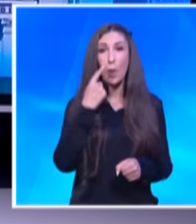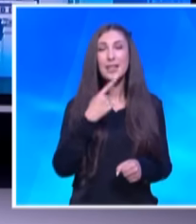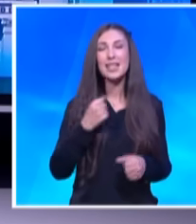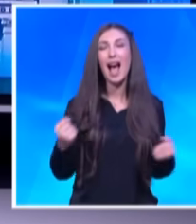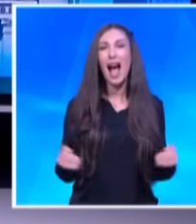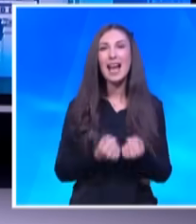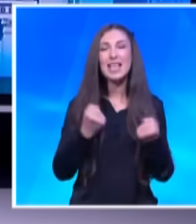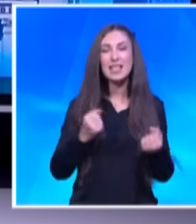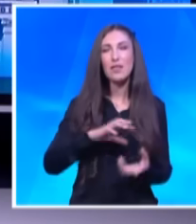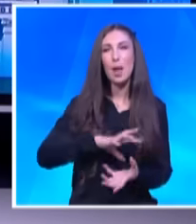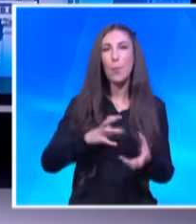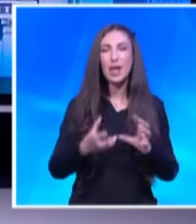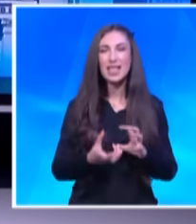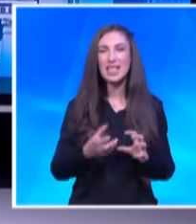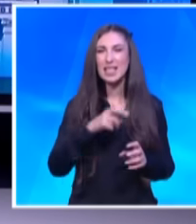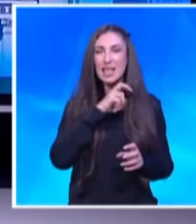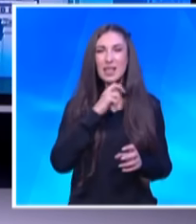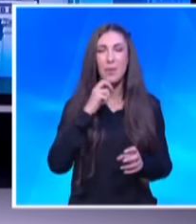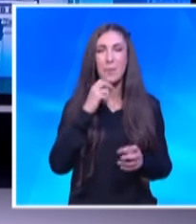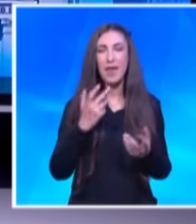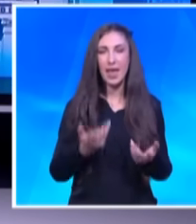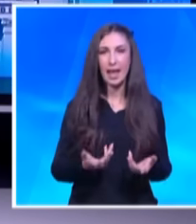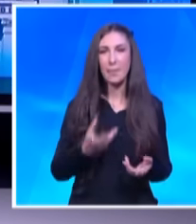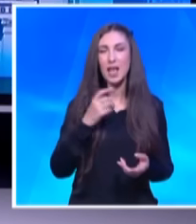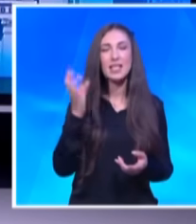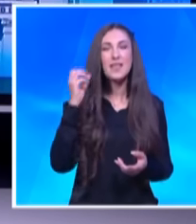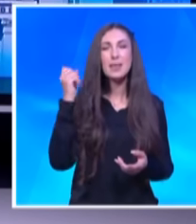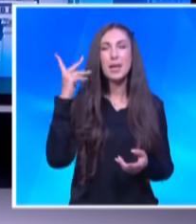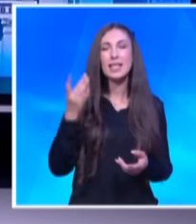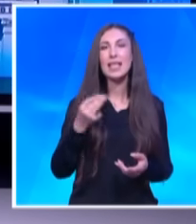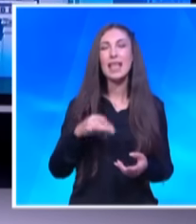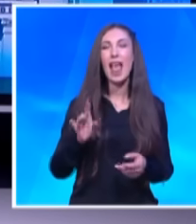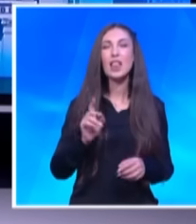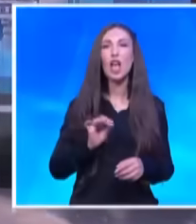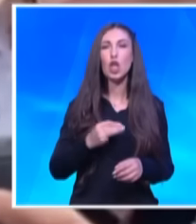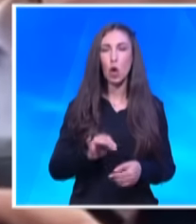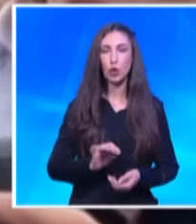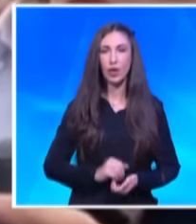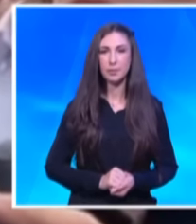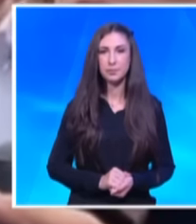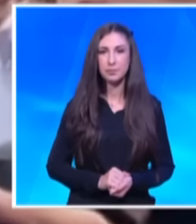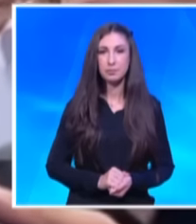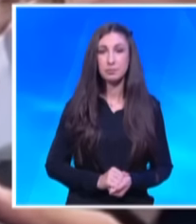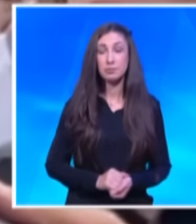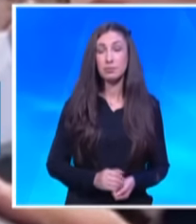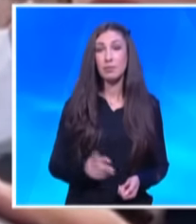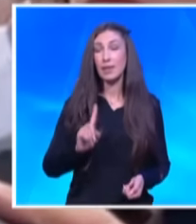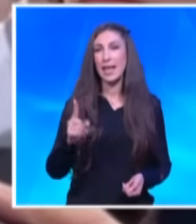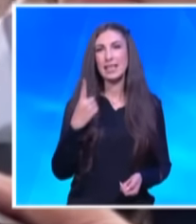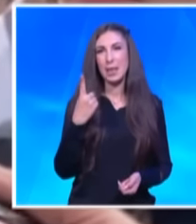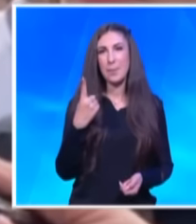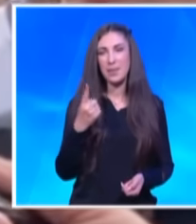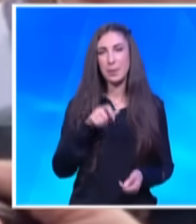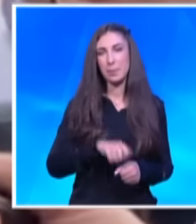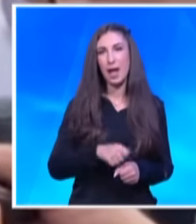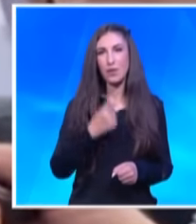агресивна политизация в МВР, заяви вицепрезидентът Иляна Йотова в Свищов. Не за първи път се правят